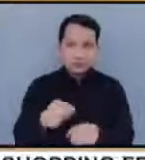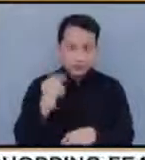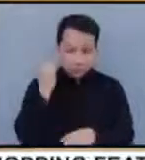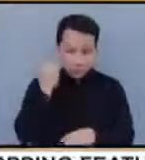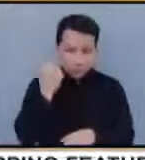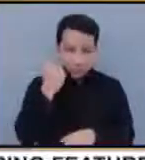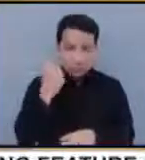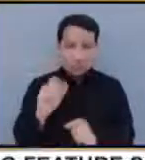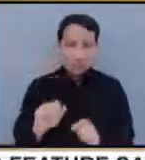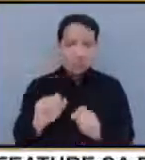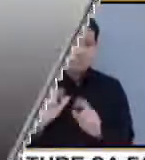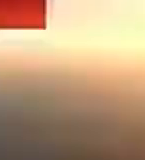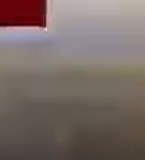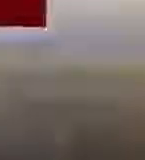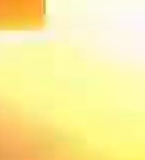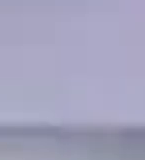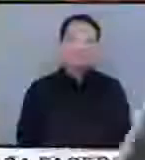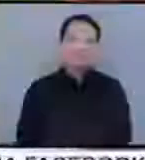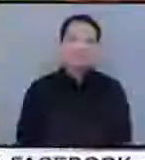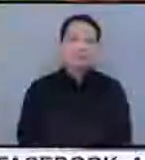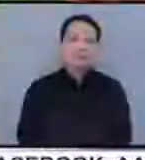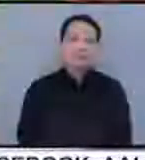Live, Rise and Shine, Joshua.